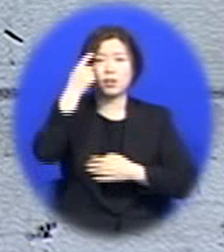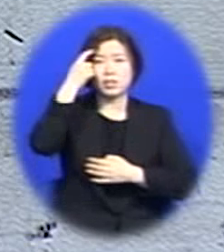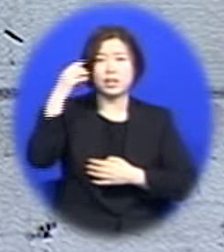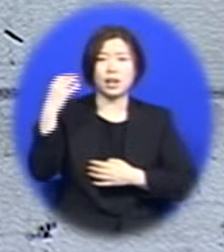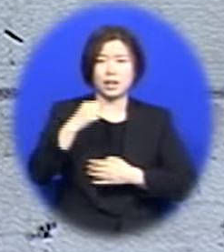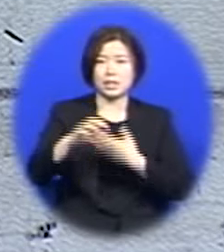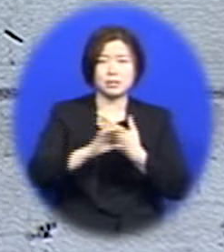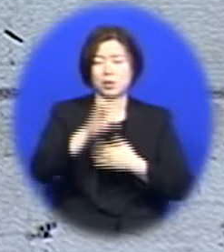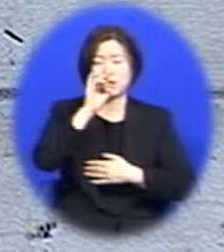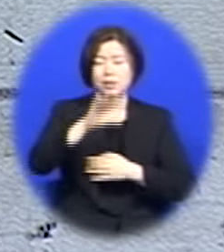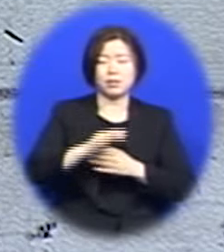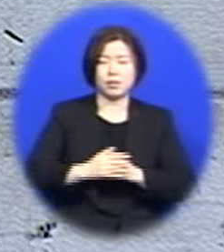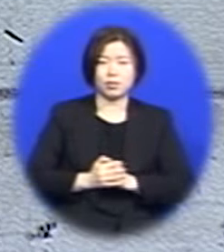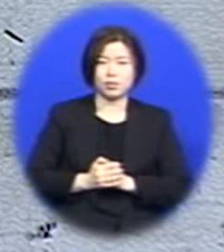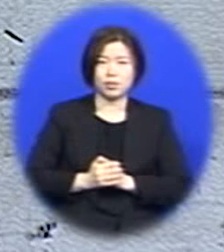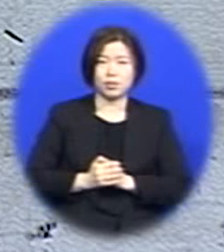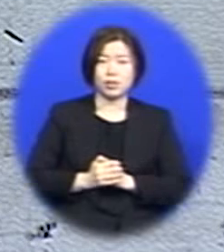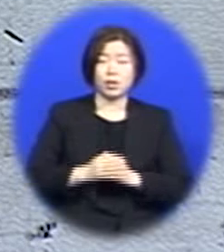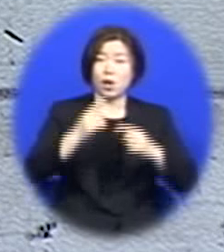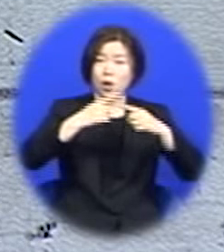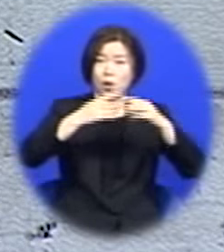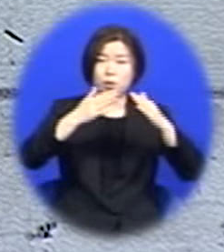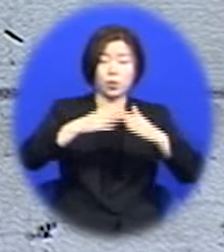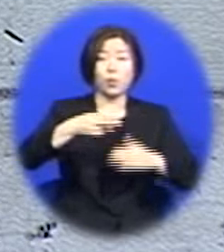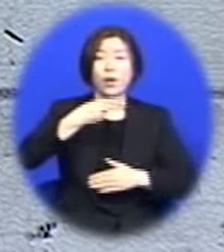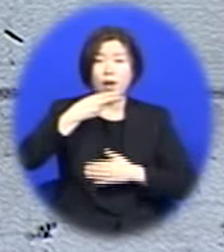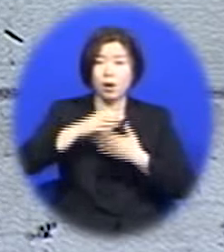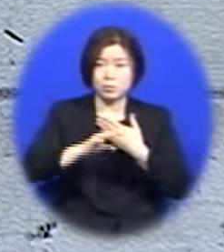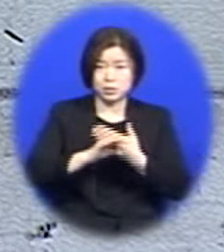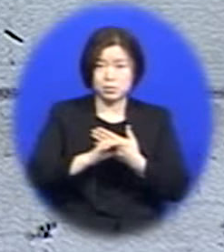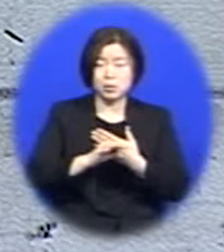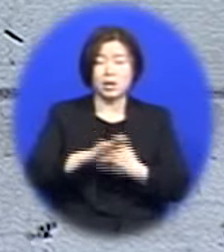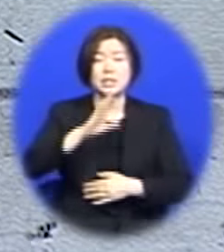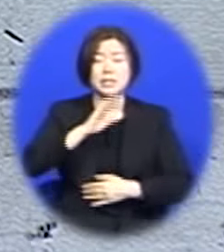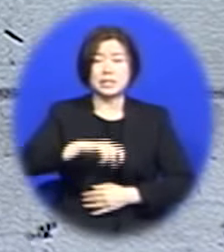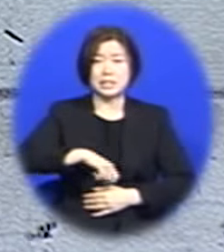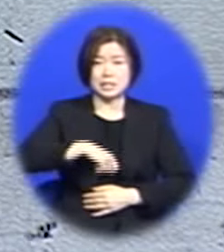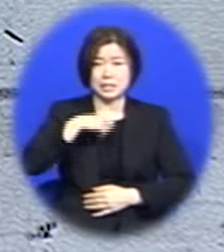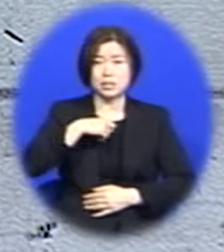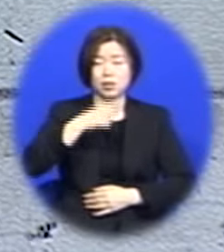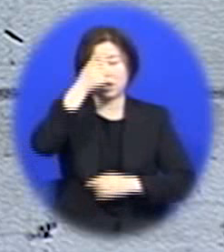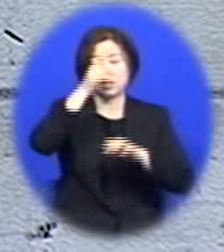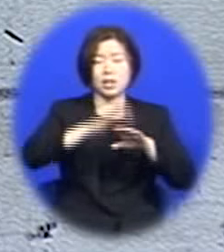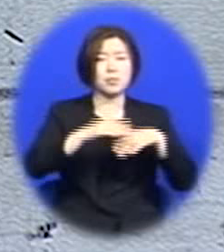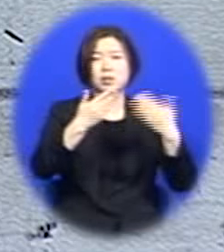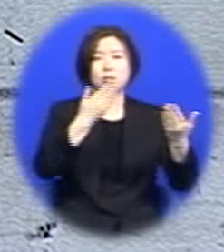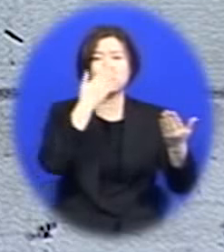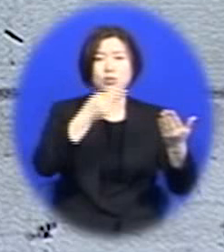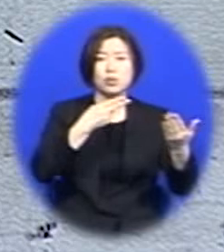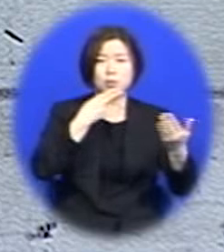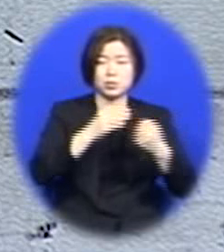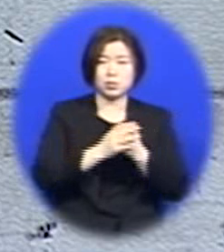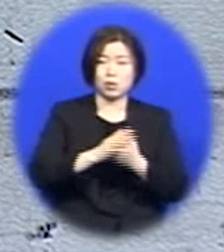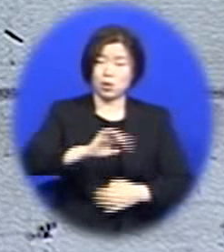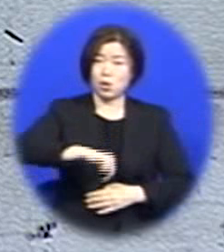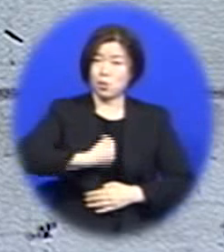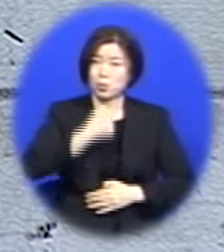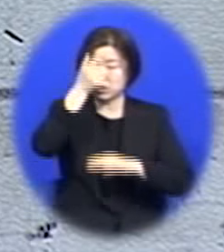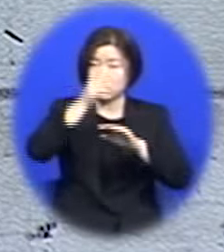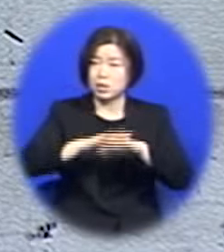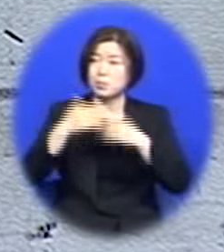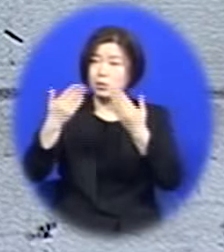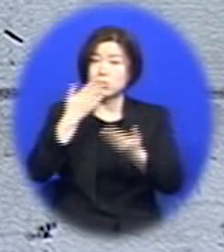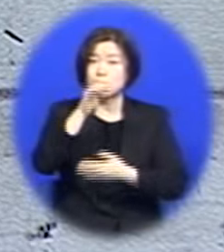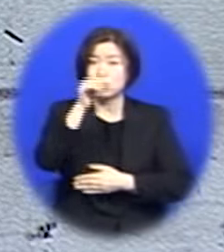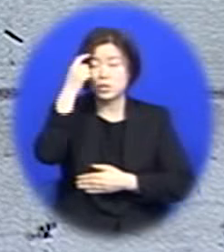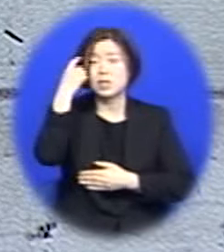안 됩니다. 교회 없이는 진정한 예배 없습니다. 아니, 혼자서라도 예배 드릴 수